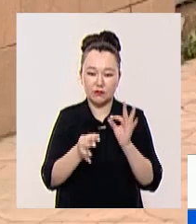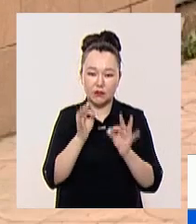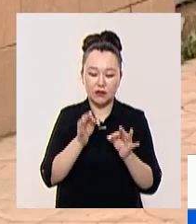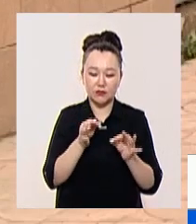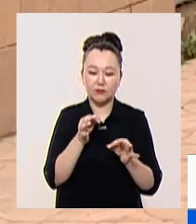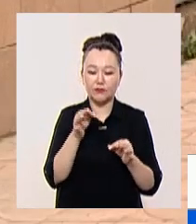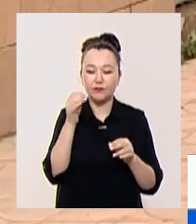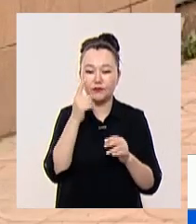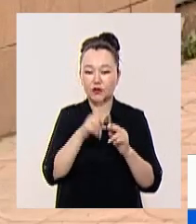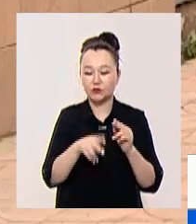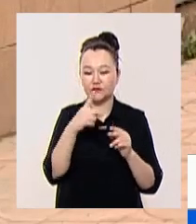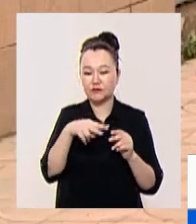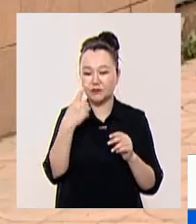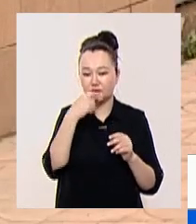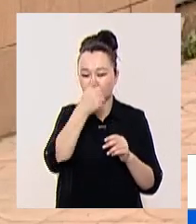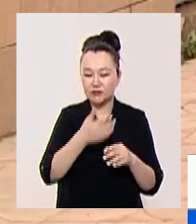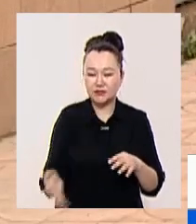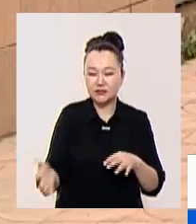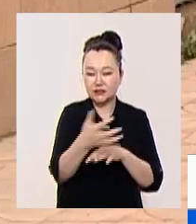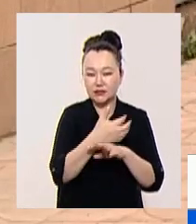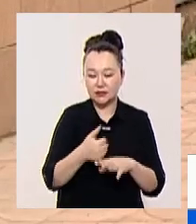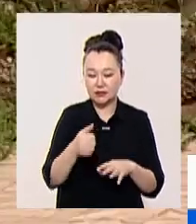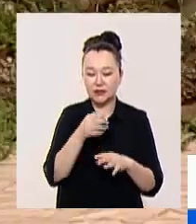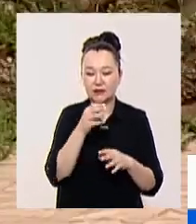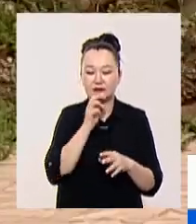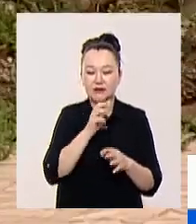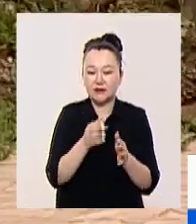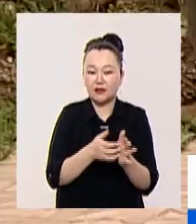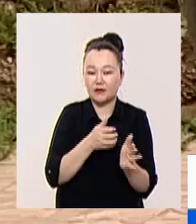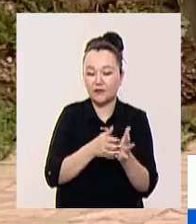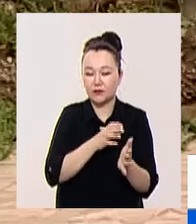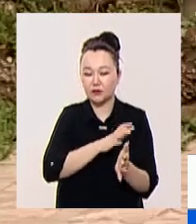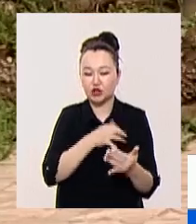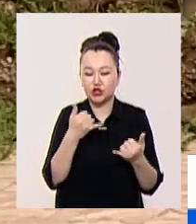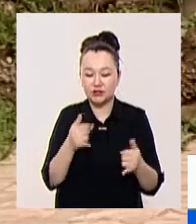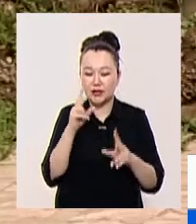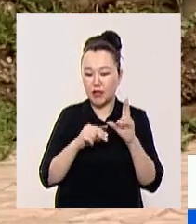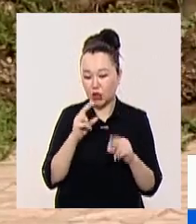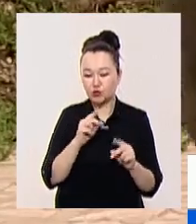конце 2021 года, в самый разгар уборки урожая, топлива было не найти. Сейчас крестьяне